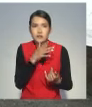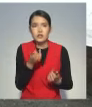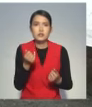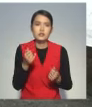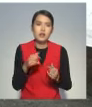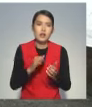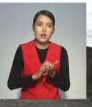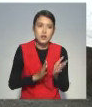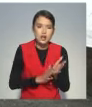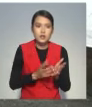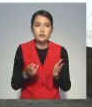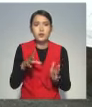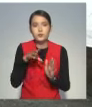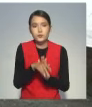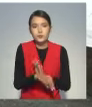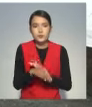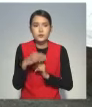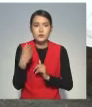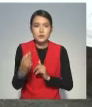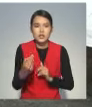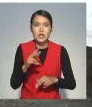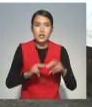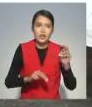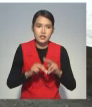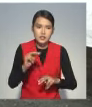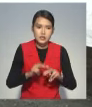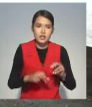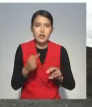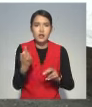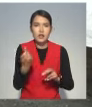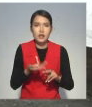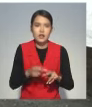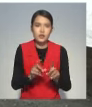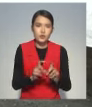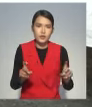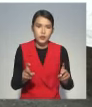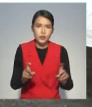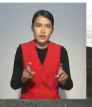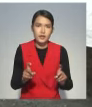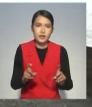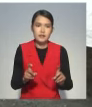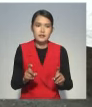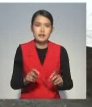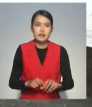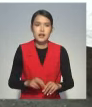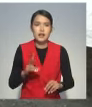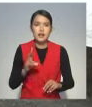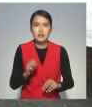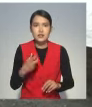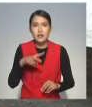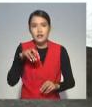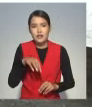вопрос по включению строительства новой школы на 120